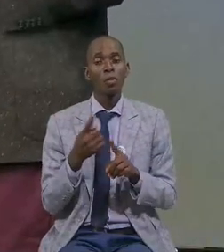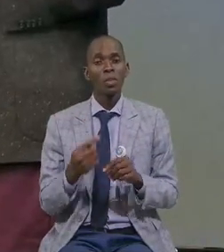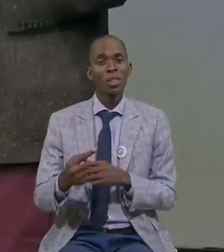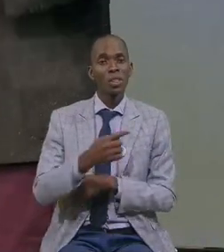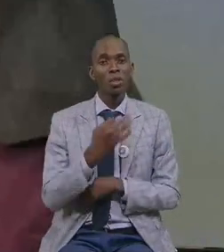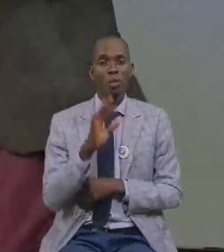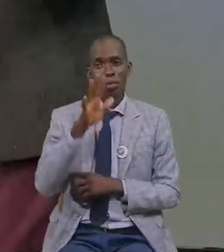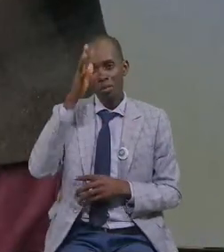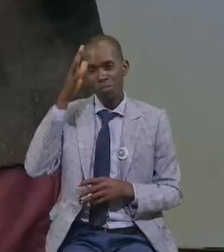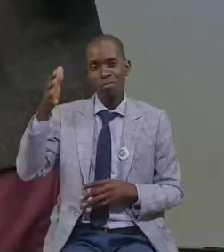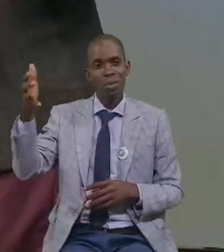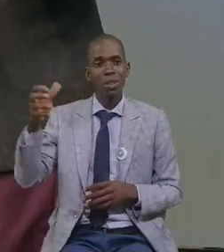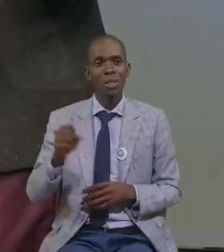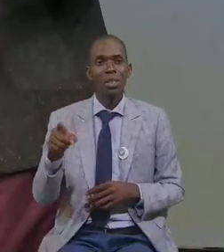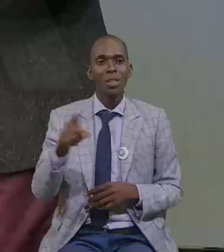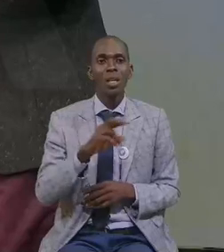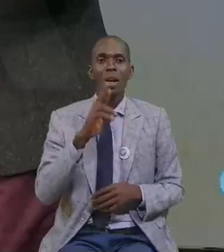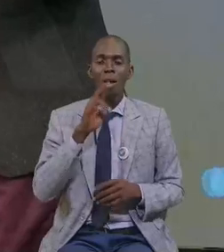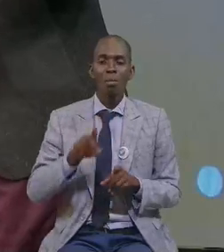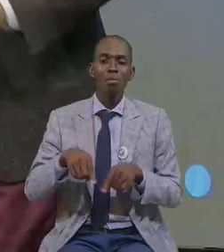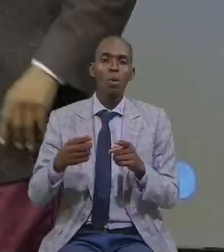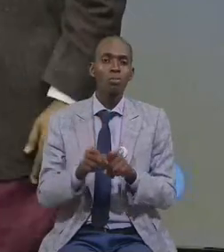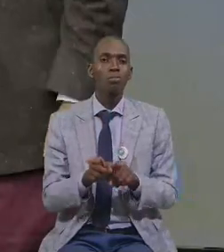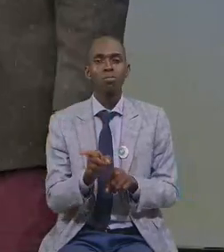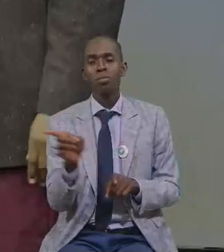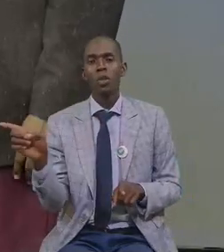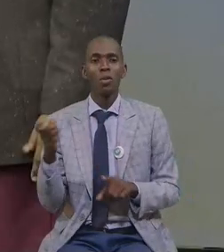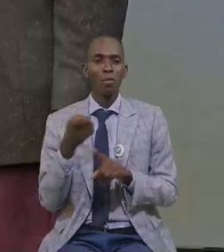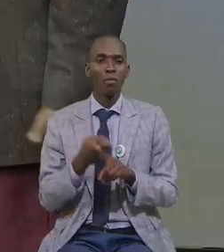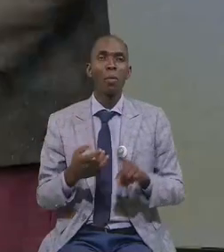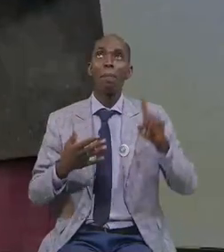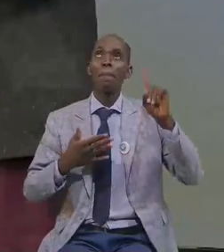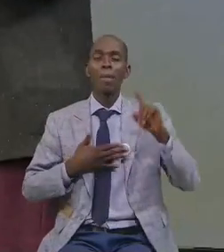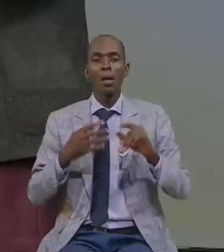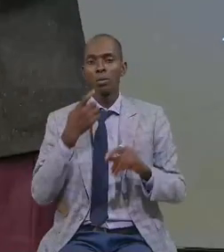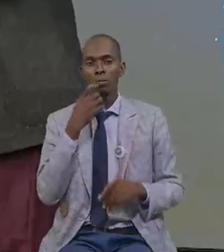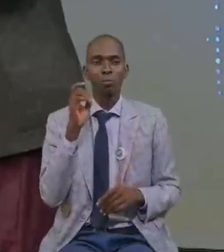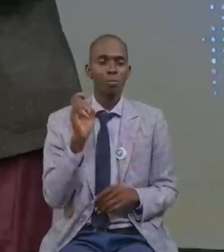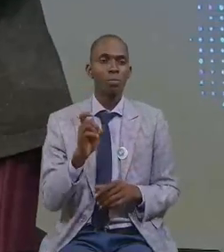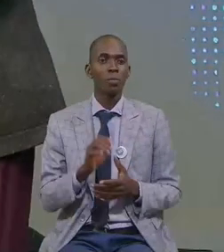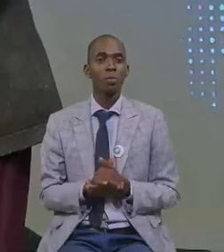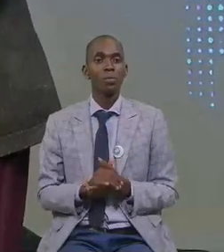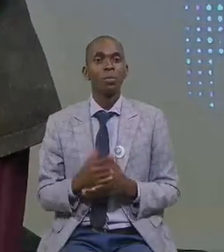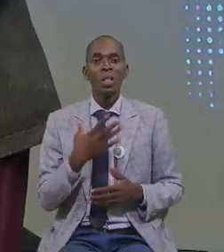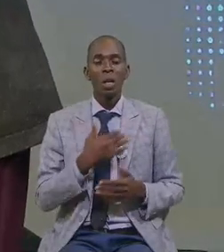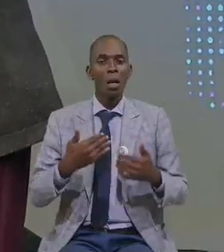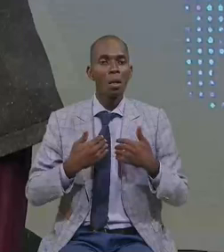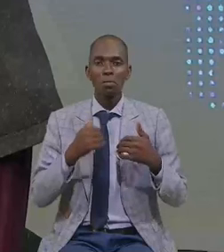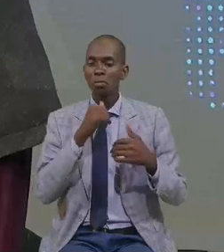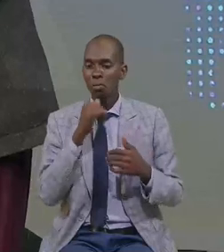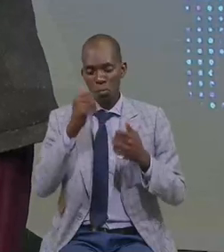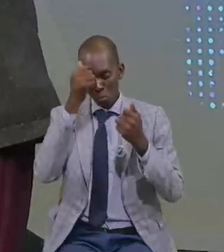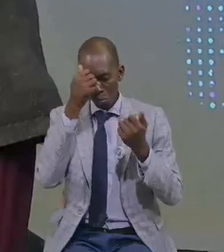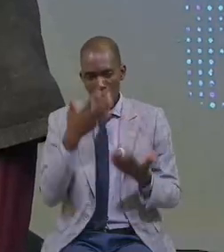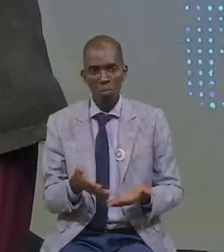vos pères, vous vous êtes écartés de mes ordonnances. Vous ne les avez